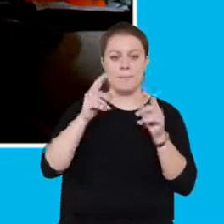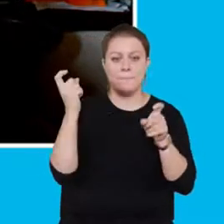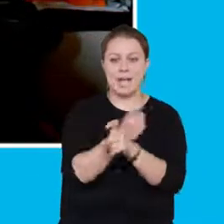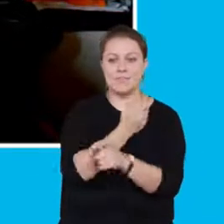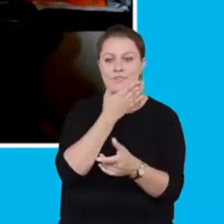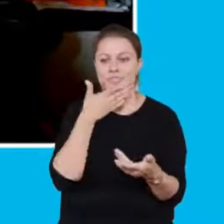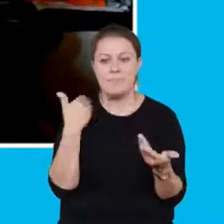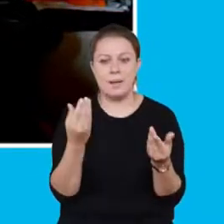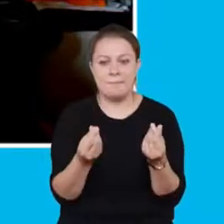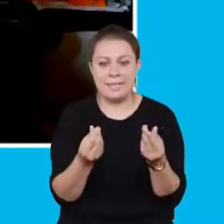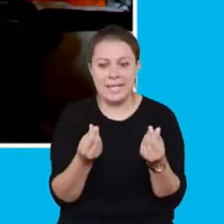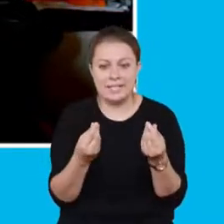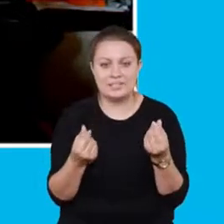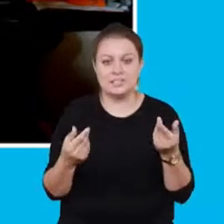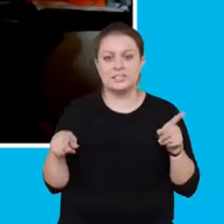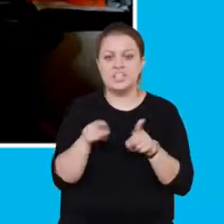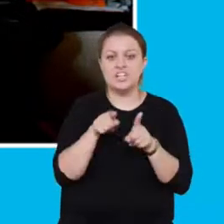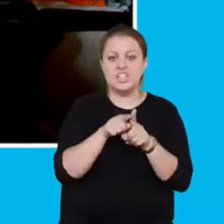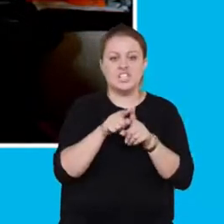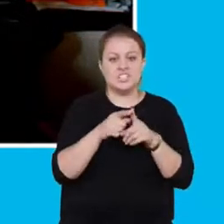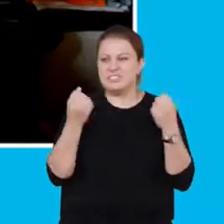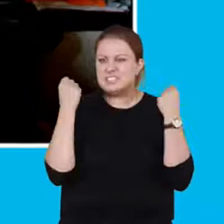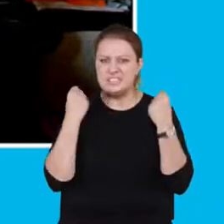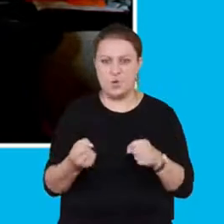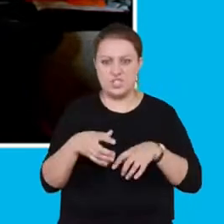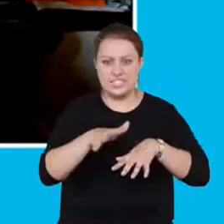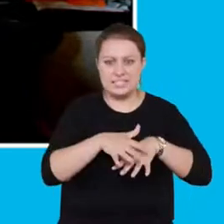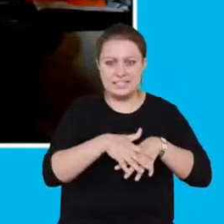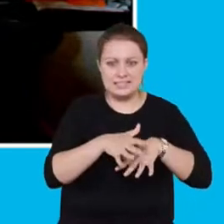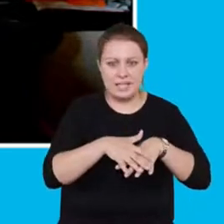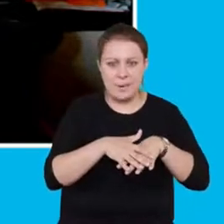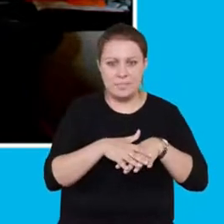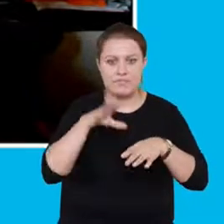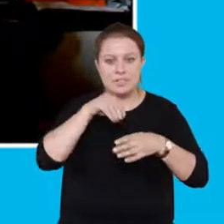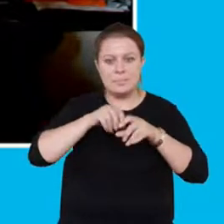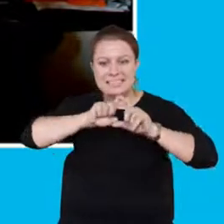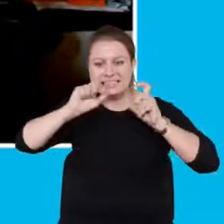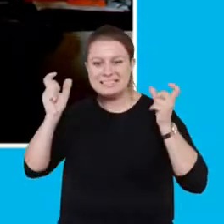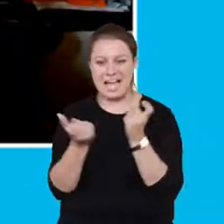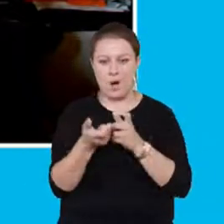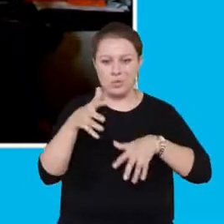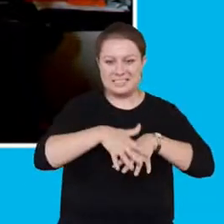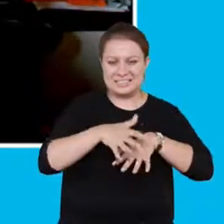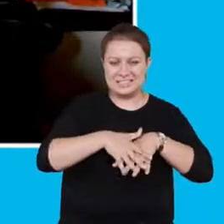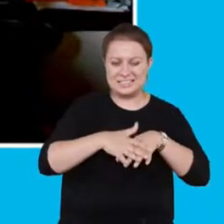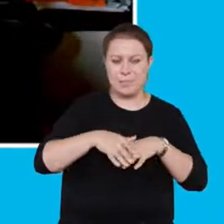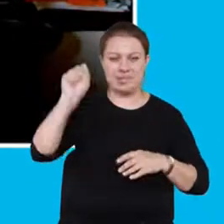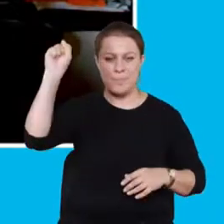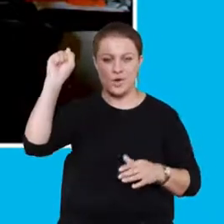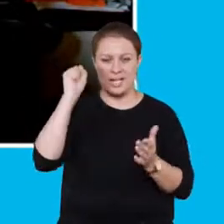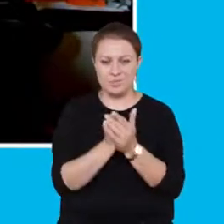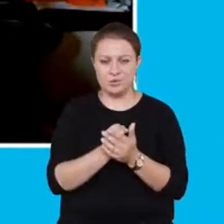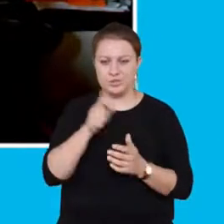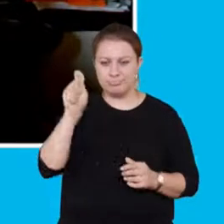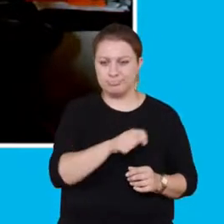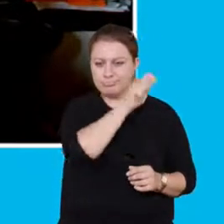Wreszcie tego typu operacja wymagała zniszczenia demokratycznego ustroju, bo ludzie niechętnie, że tak powiem,